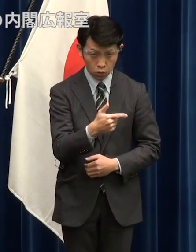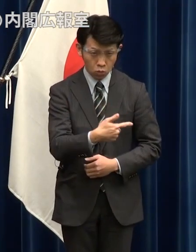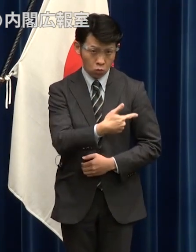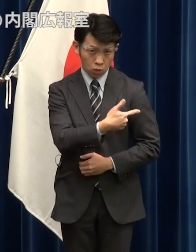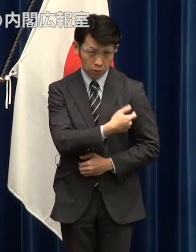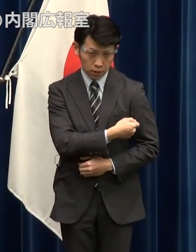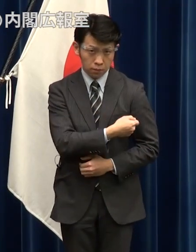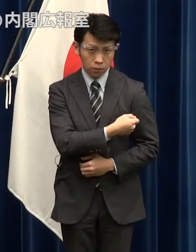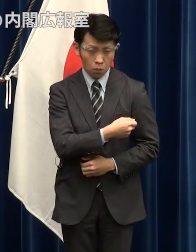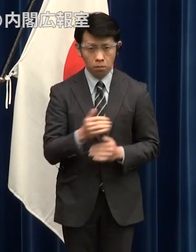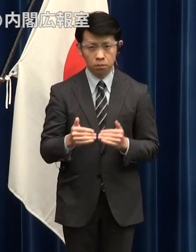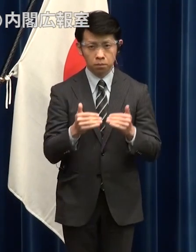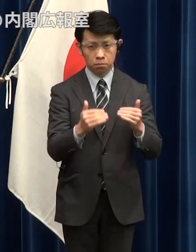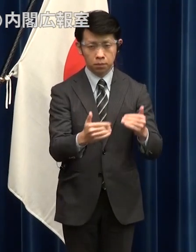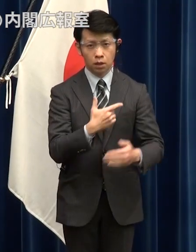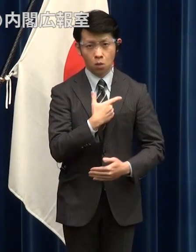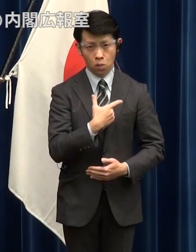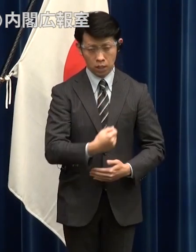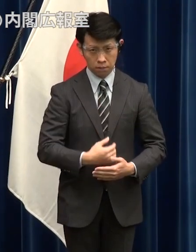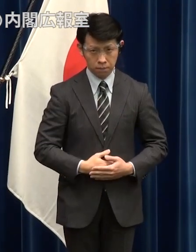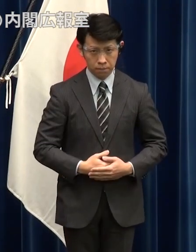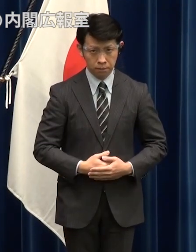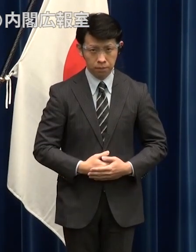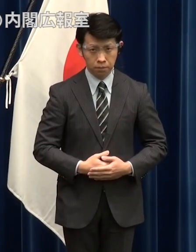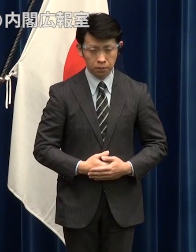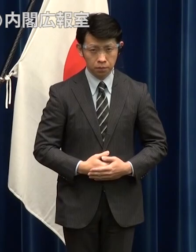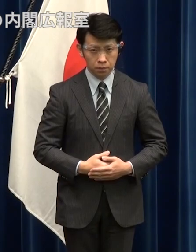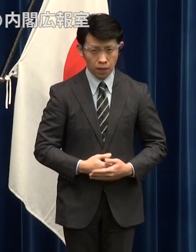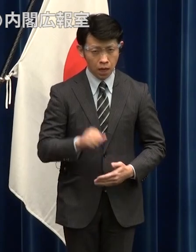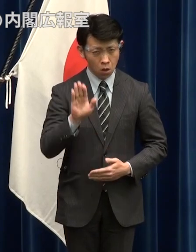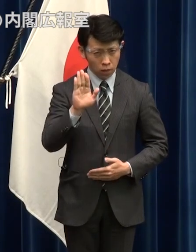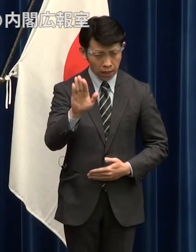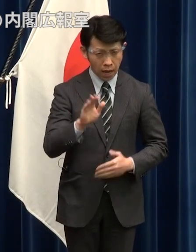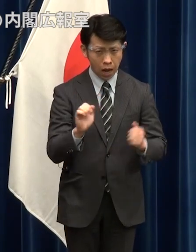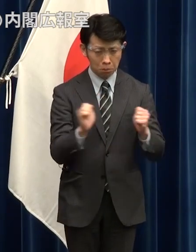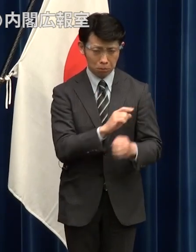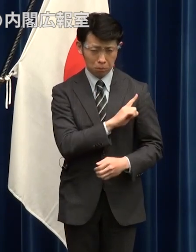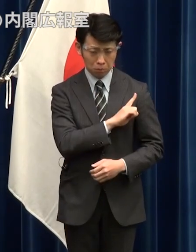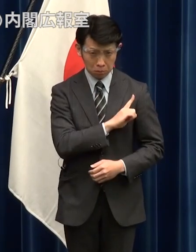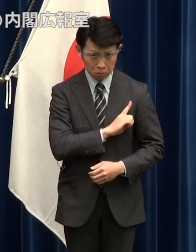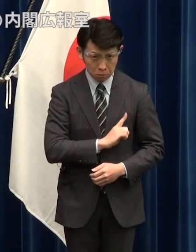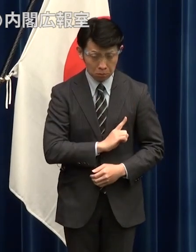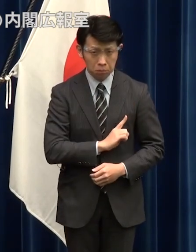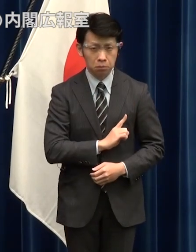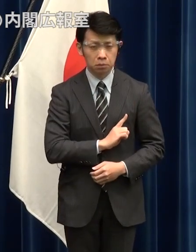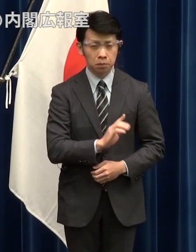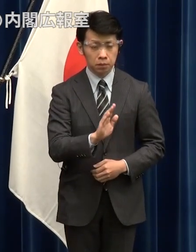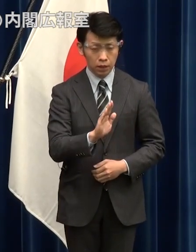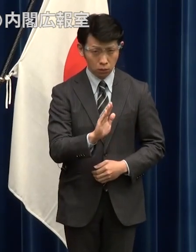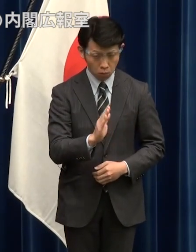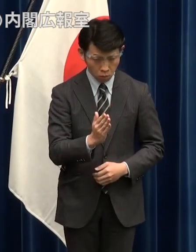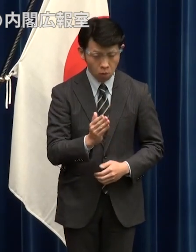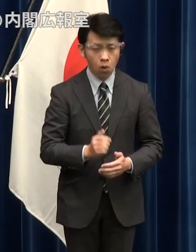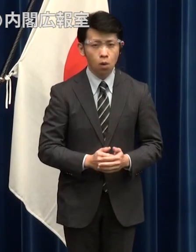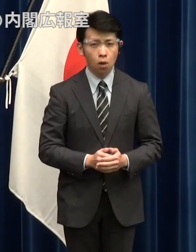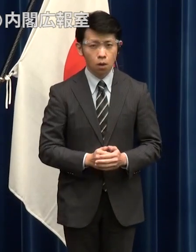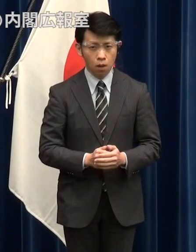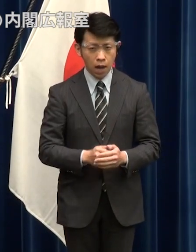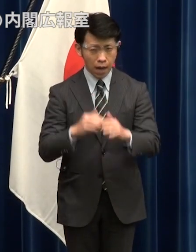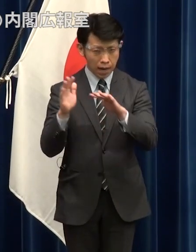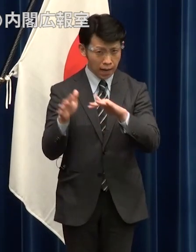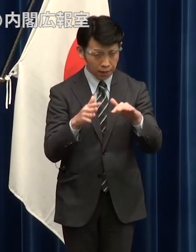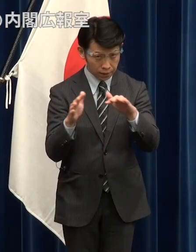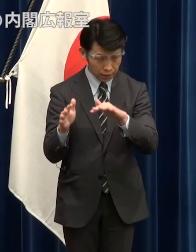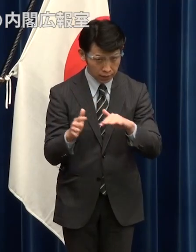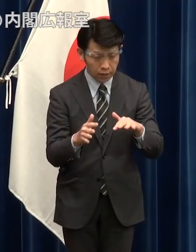お願いいたします。また寒い時期ではありますが、換気をうまく行っていただ